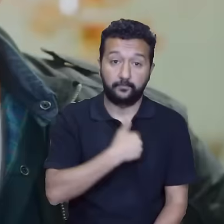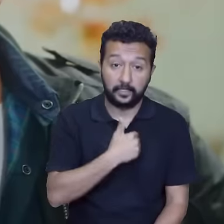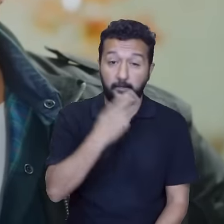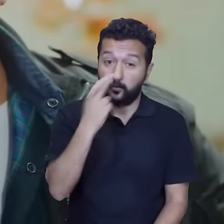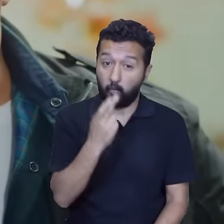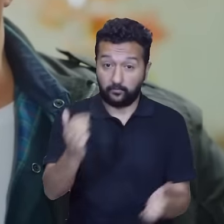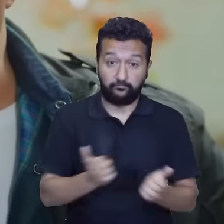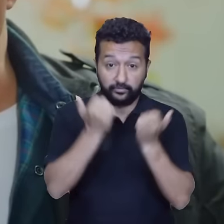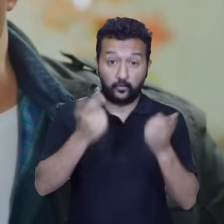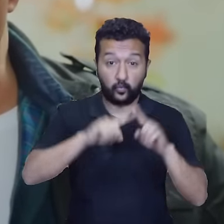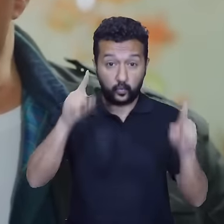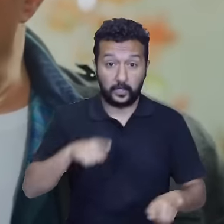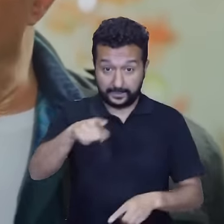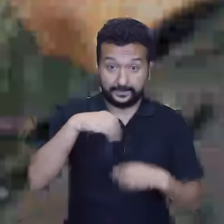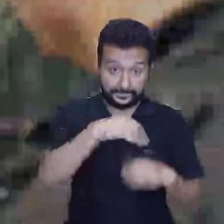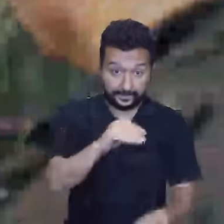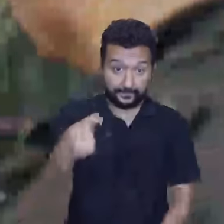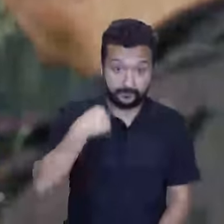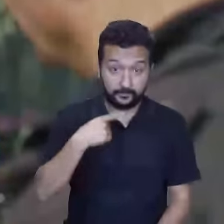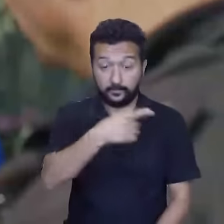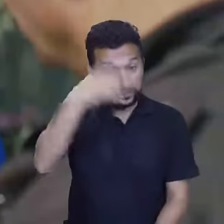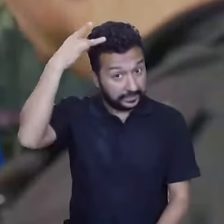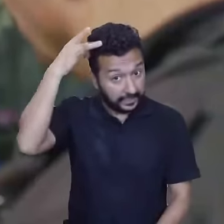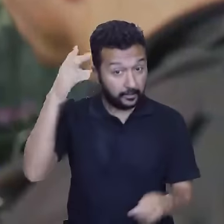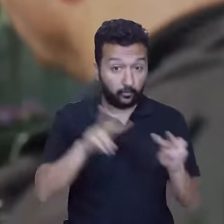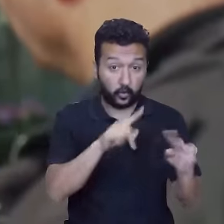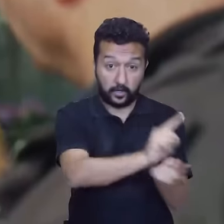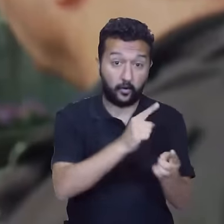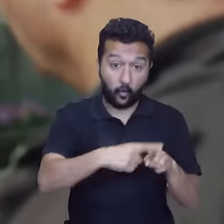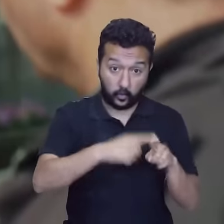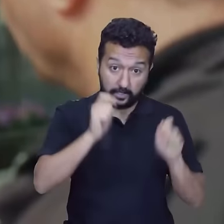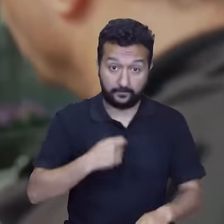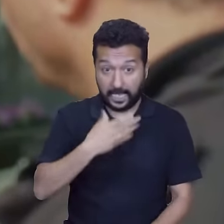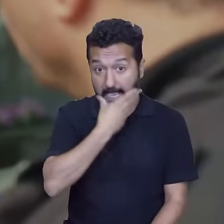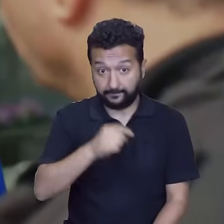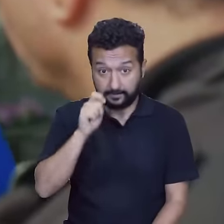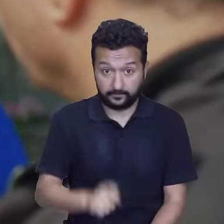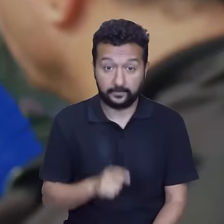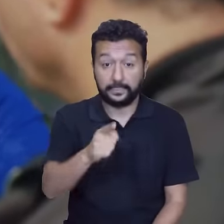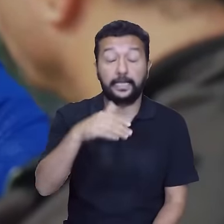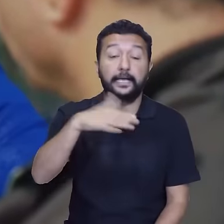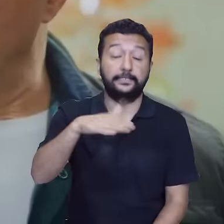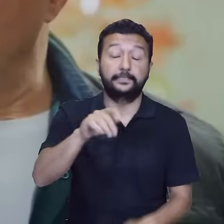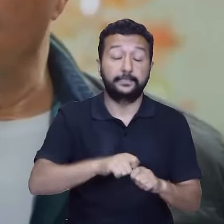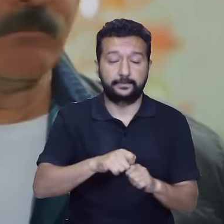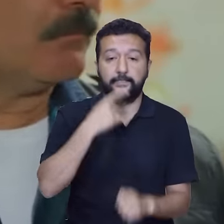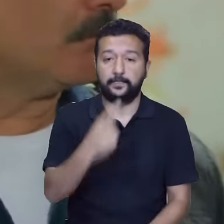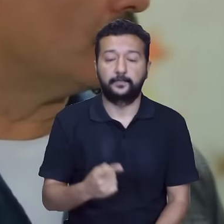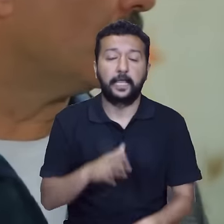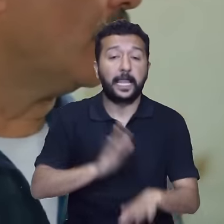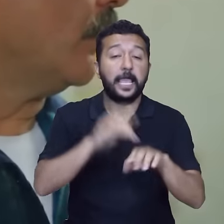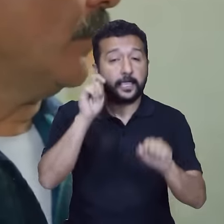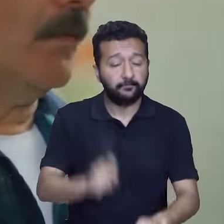beni dolandırıp o dükkanı satıyorsun. Kelaynak Münir'le ortak ediyorsun. Sonra beni ayıp ediyorum. Hadi oğlum hadi işine hadi.